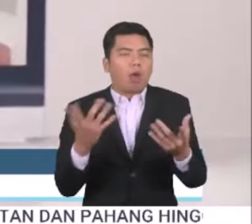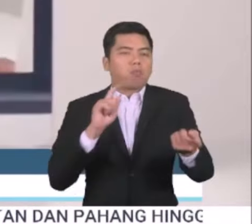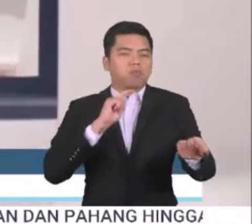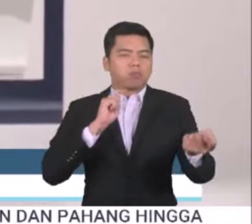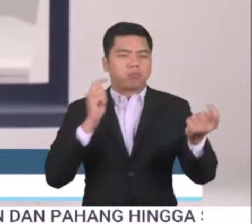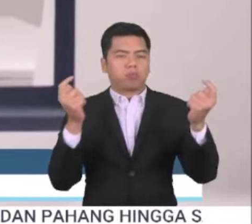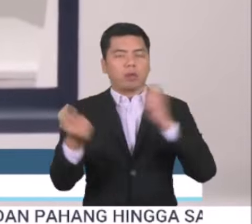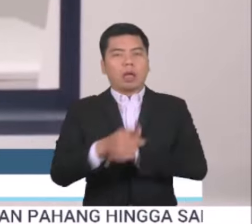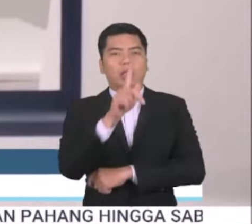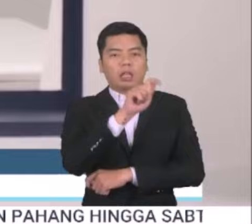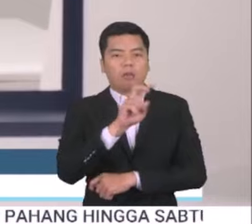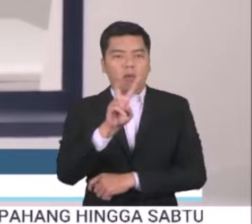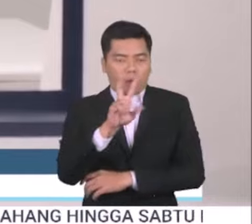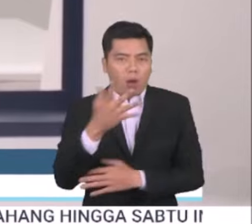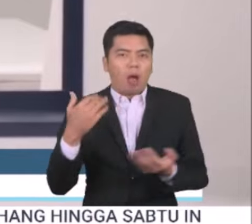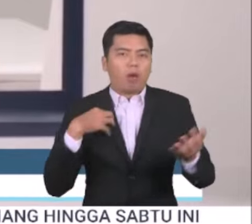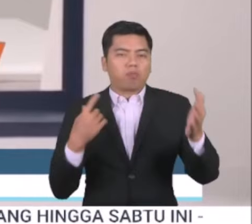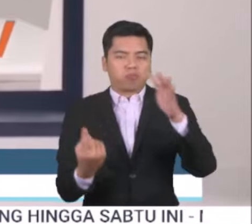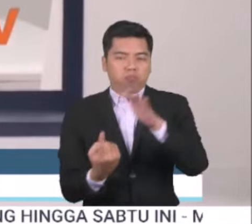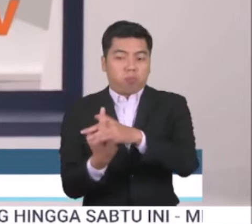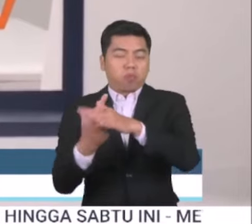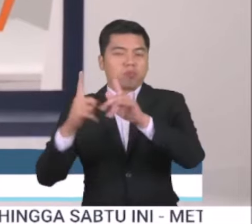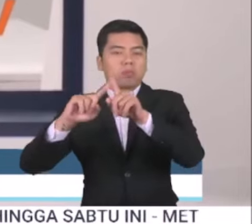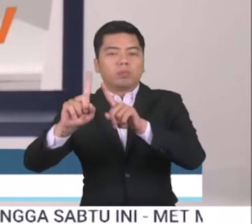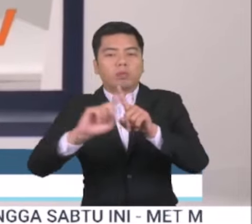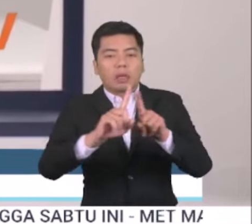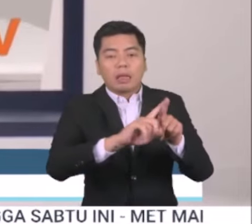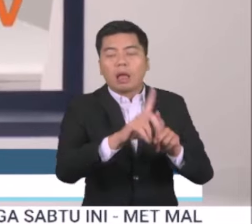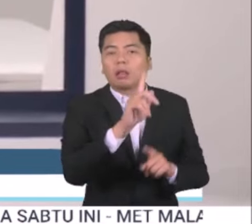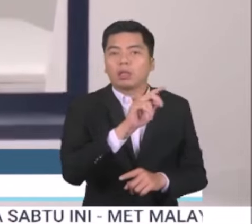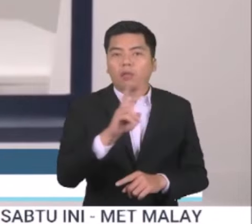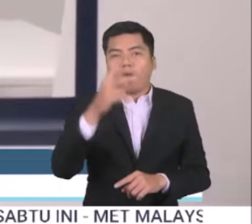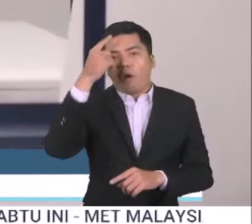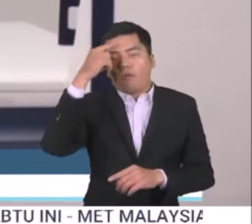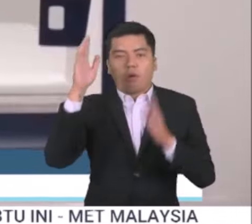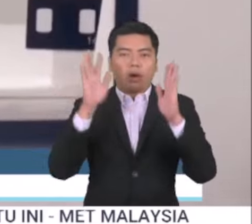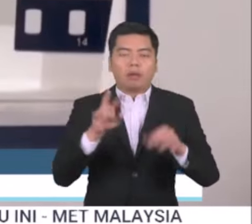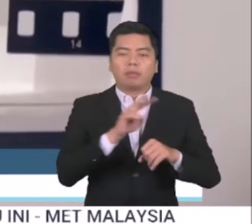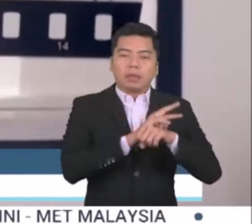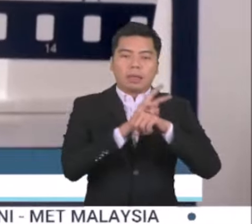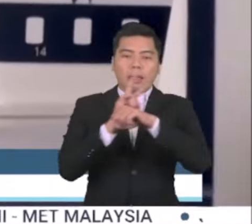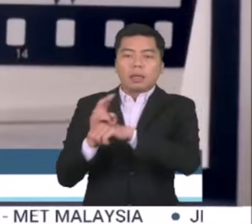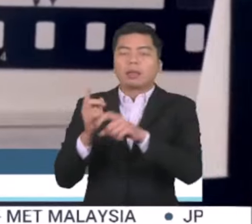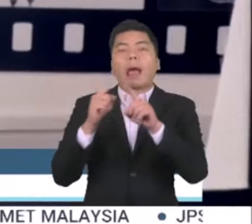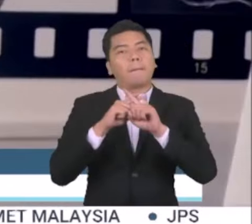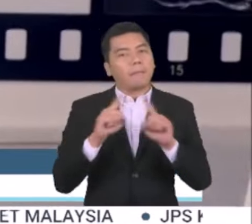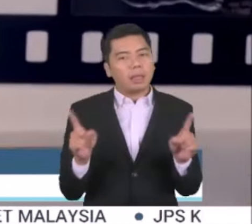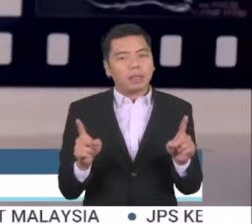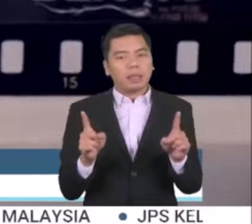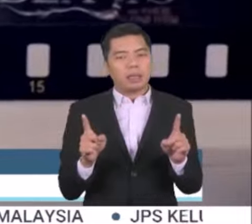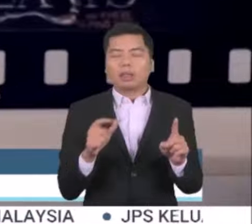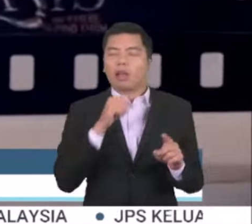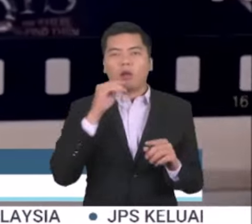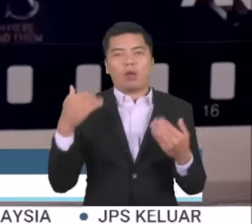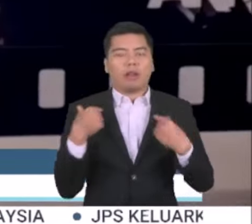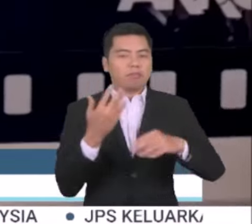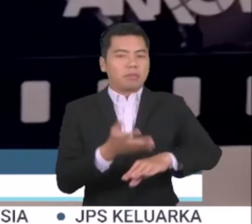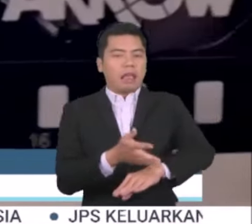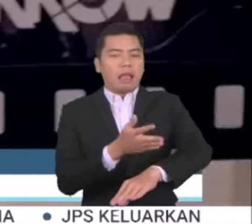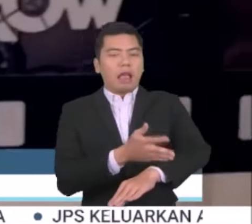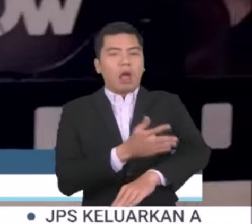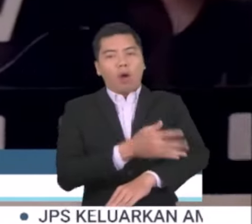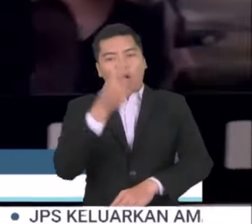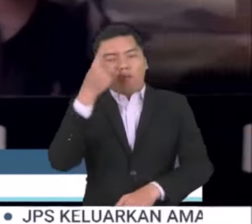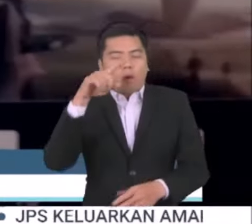TV sehingga wujudnya kepelbagaian pilihan buat penonton. Namun, ia tidak mampu menggugat